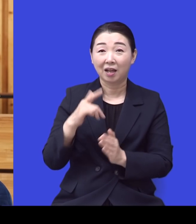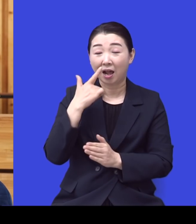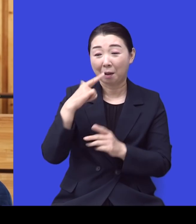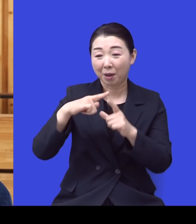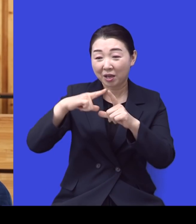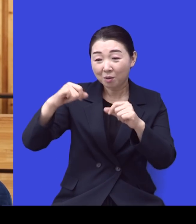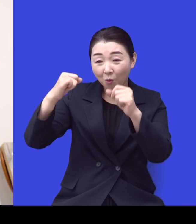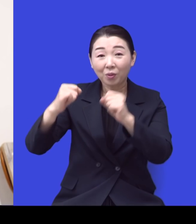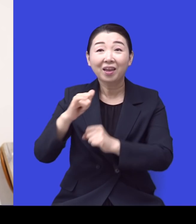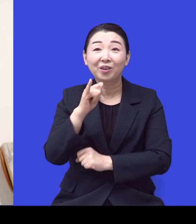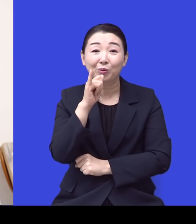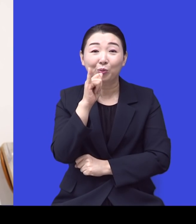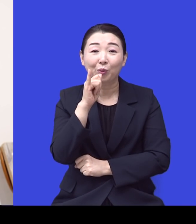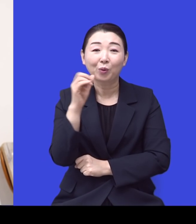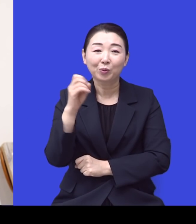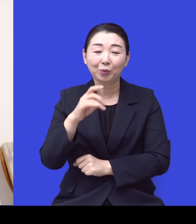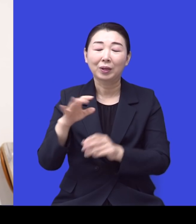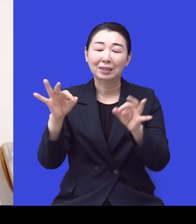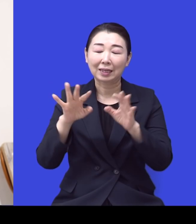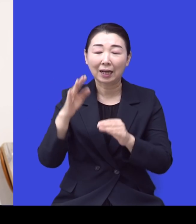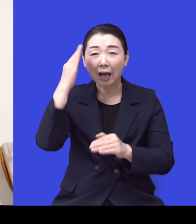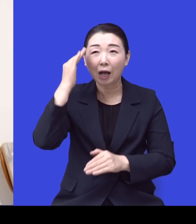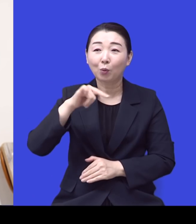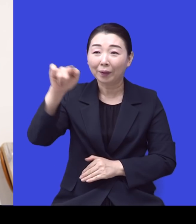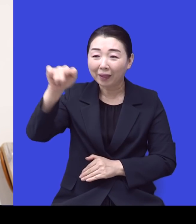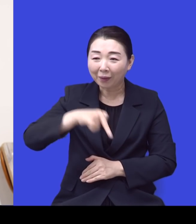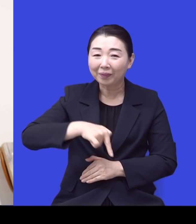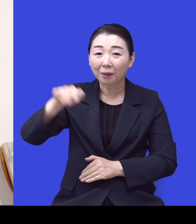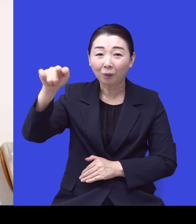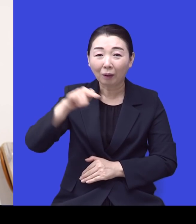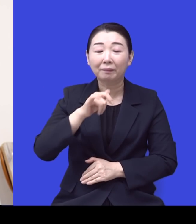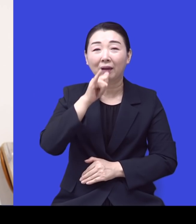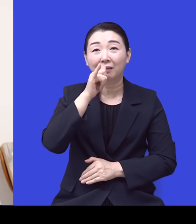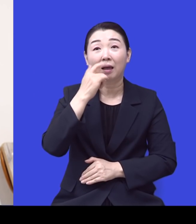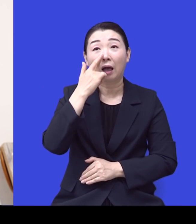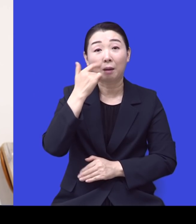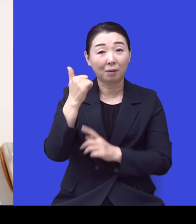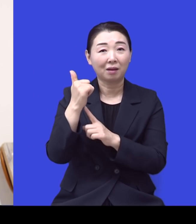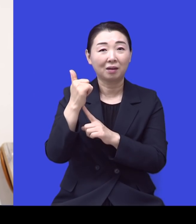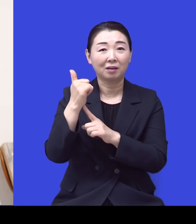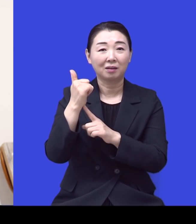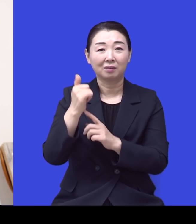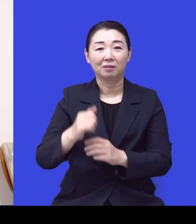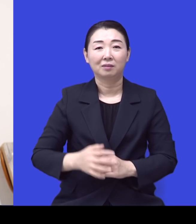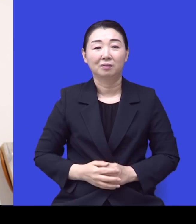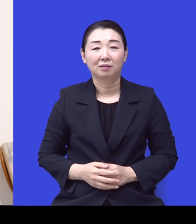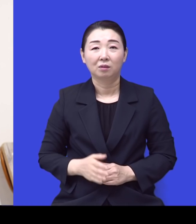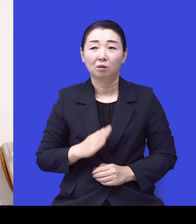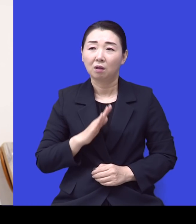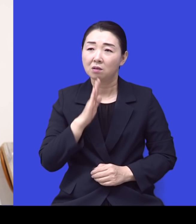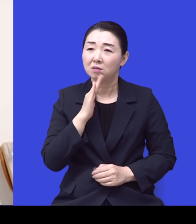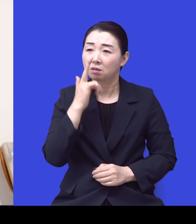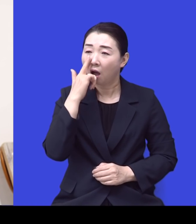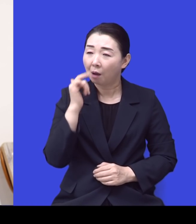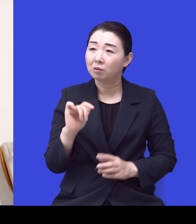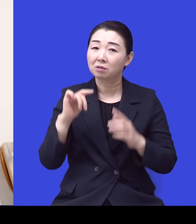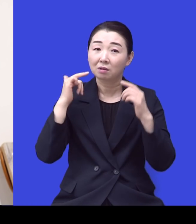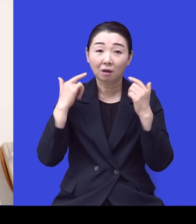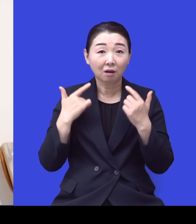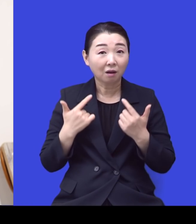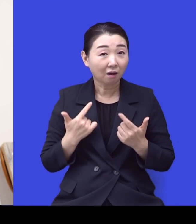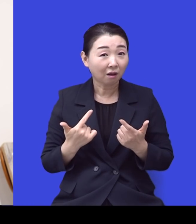갔다 하셨었는데 잠깐 왔다가 또 없어지시고 이랬던 그 아버님이 예. 제 진짜 아버지가 아니라는